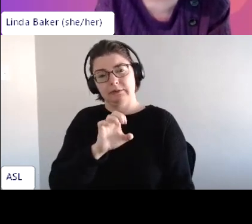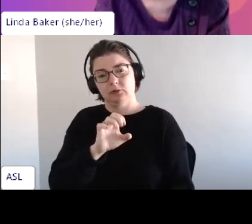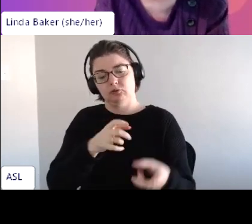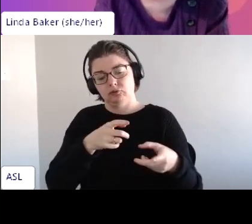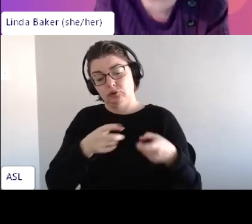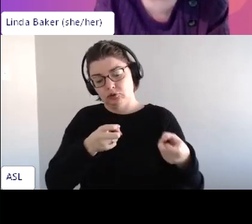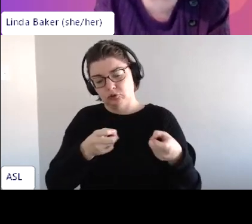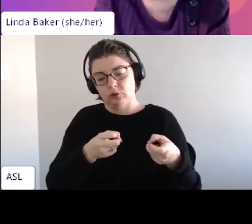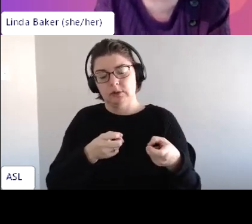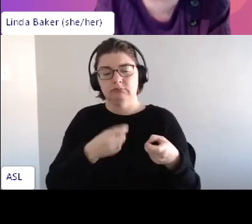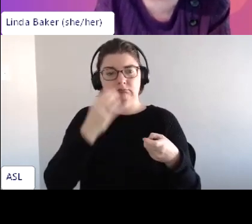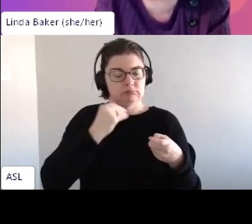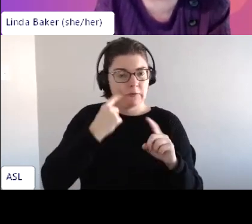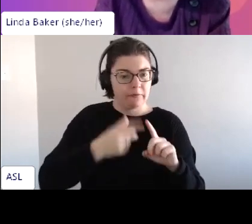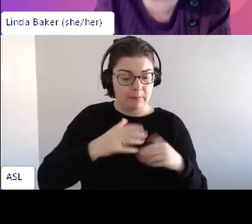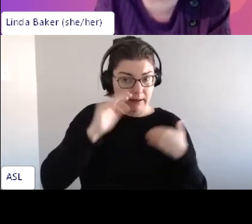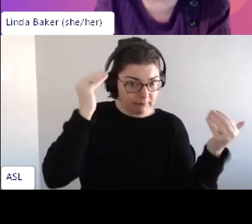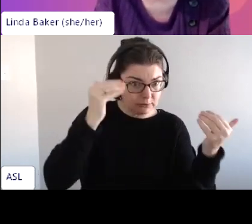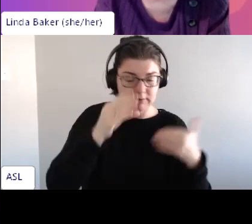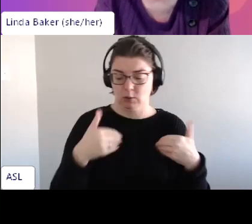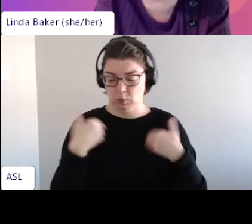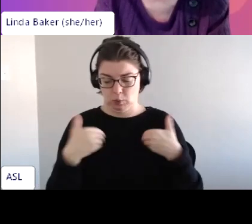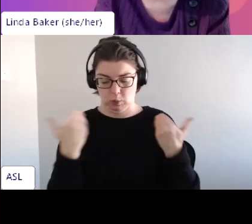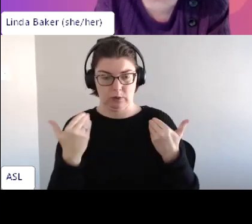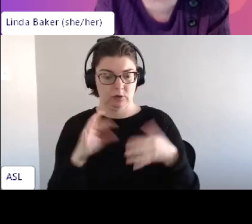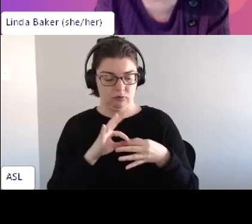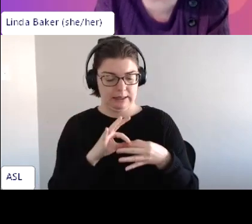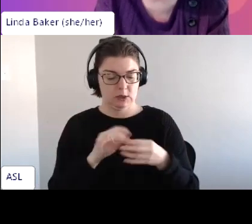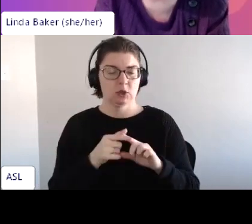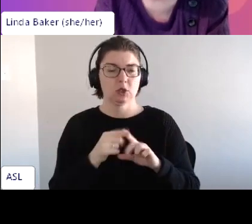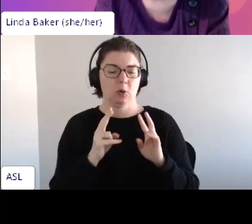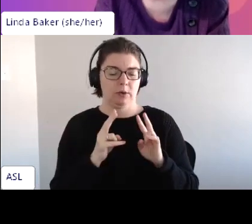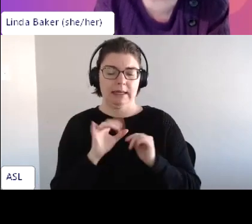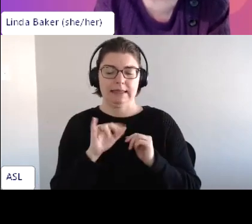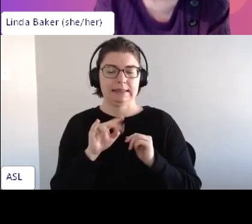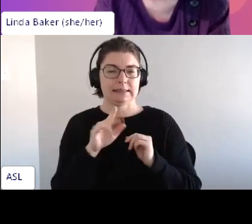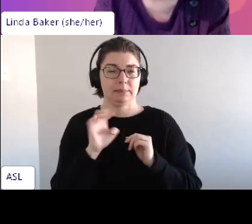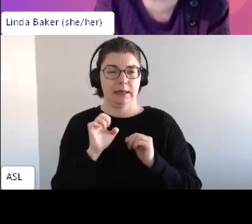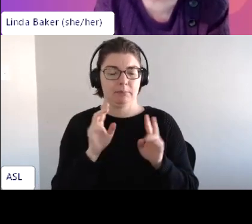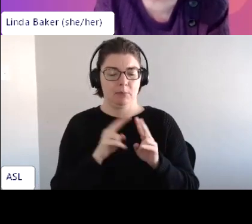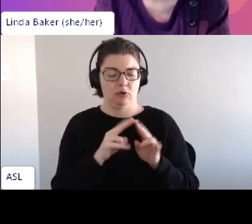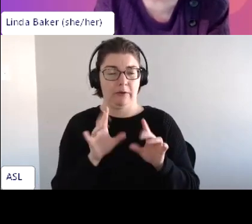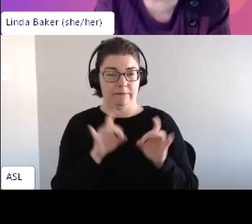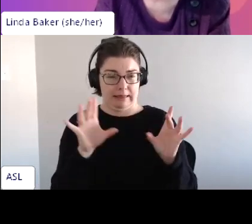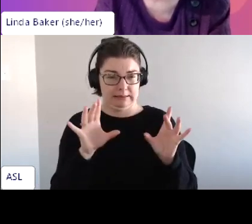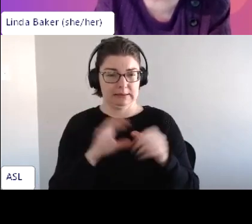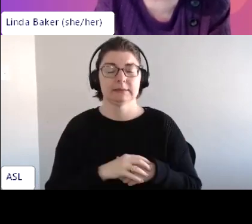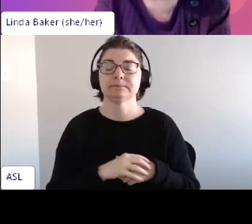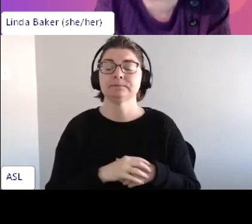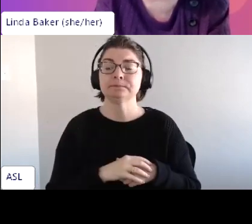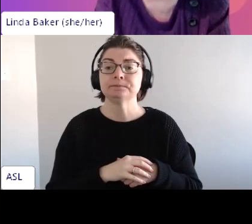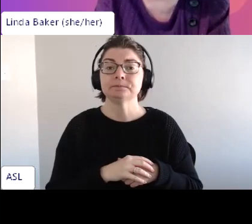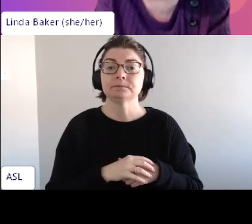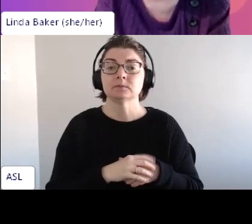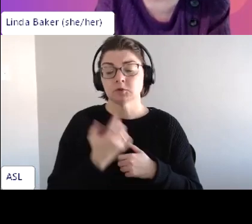sur les expériences des adultes et des jeunes dans le contexte de la violence conjugale lors